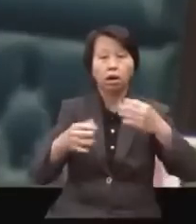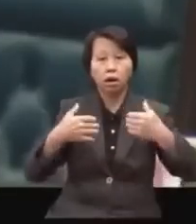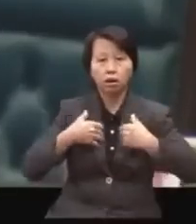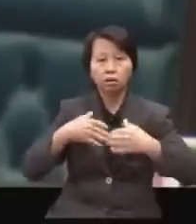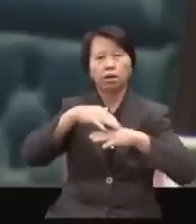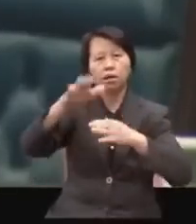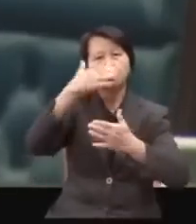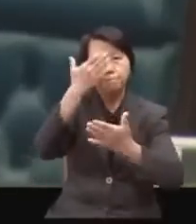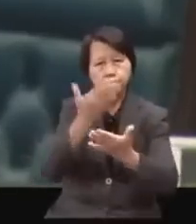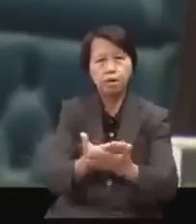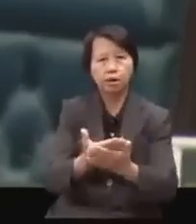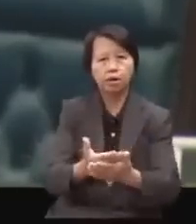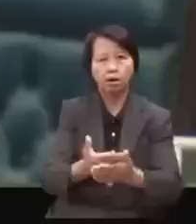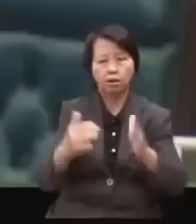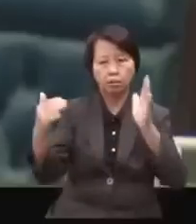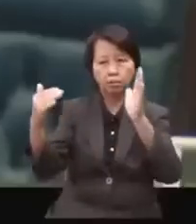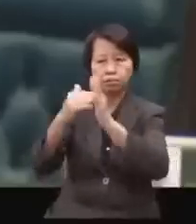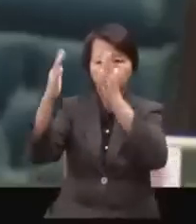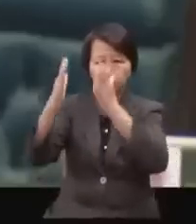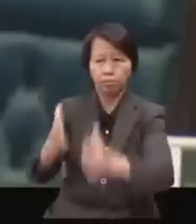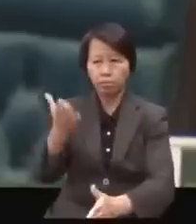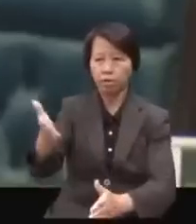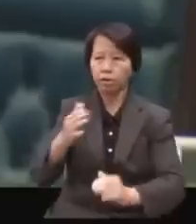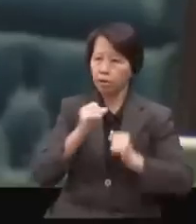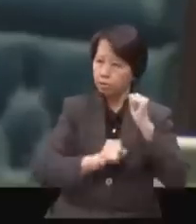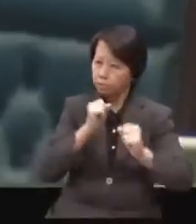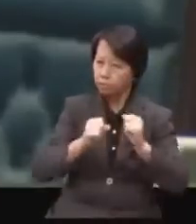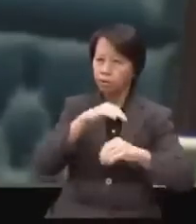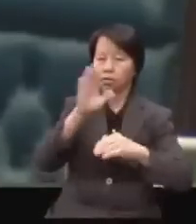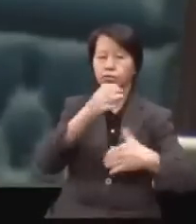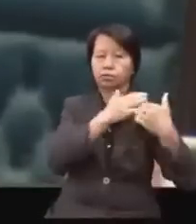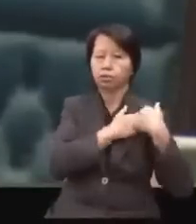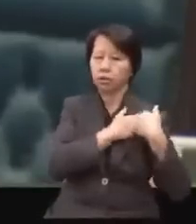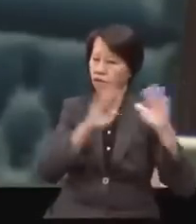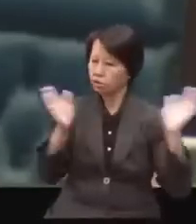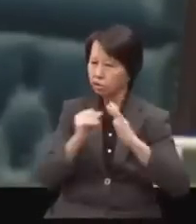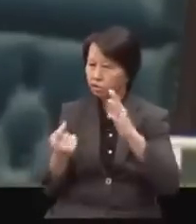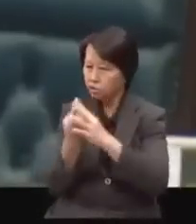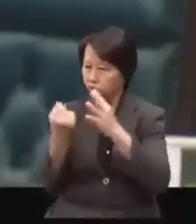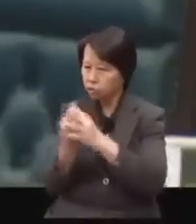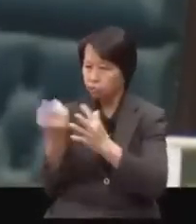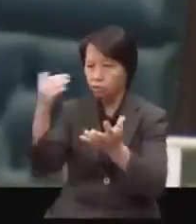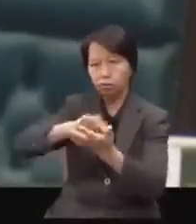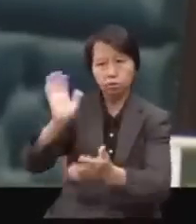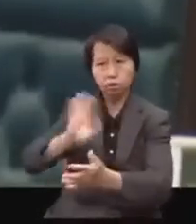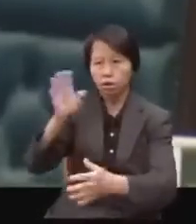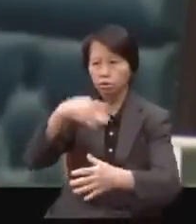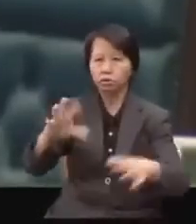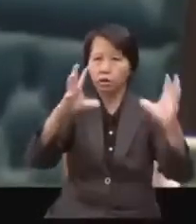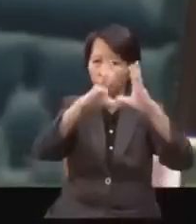lebih baik bahwa pihak membangkang bersikap bertanggung jawab dan tidak mungkin